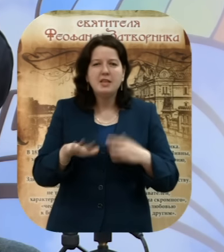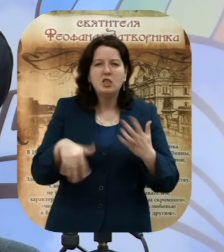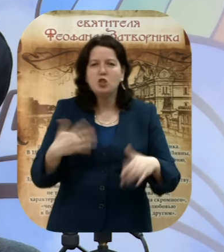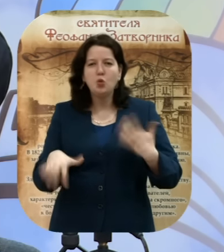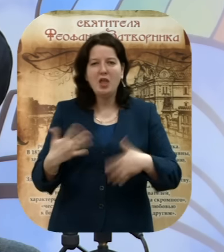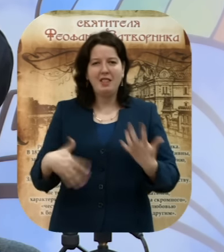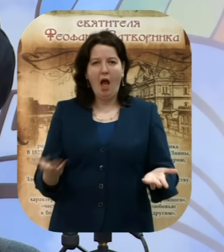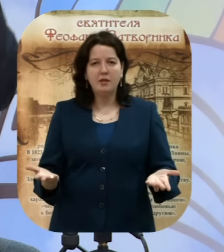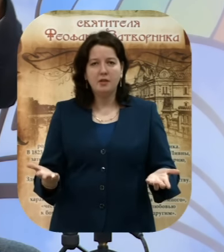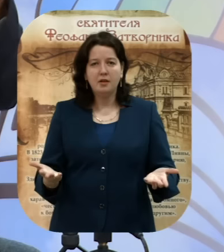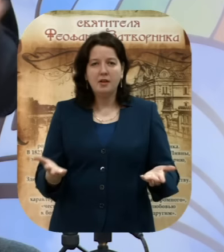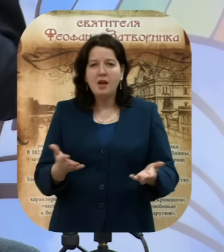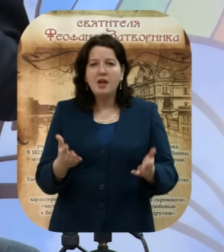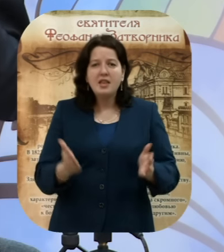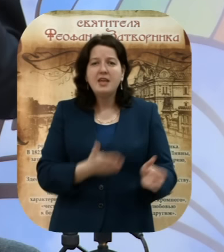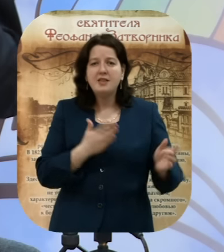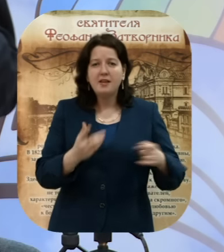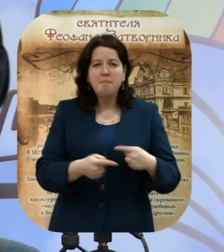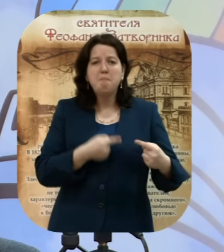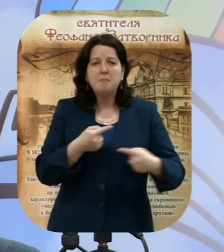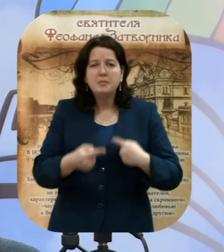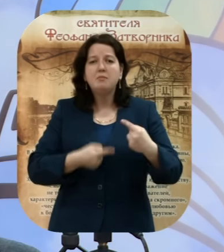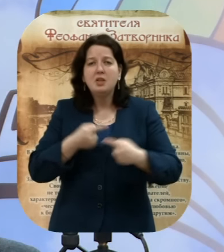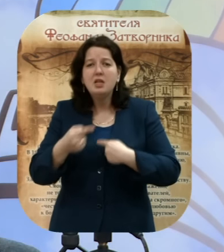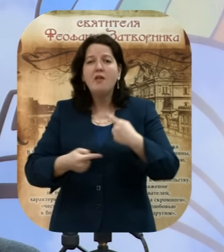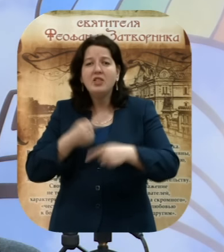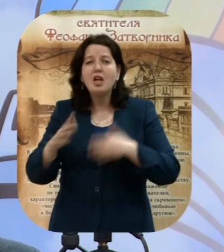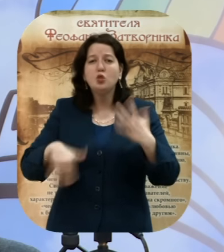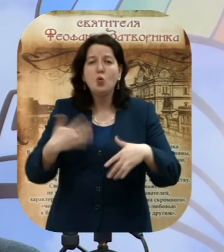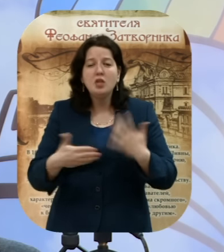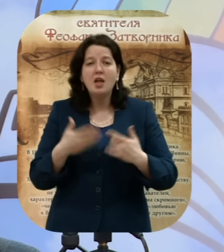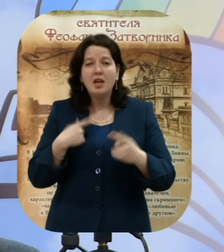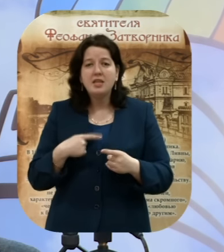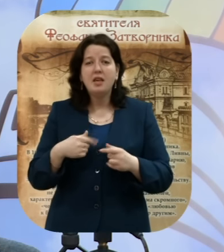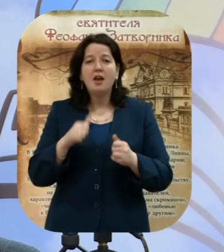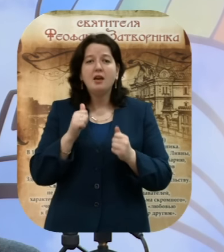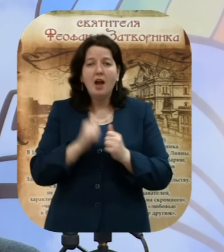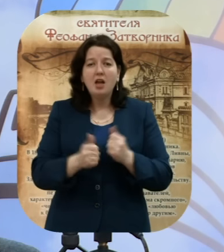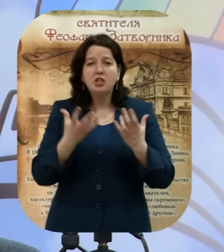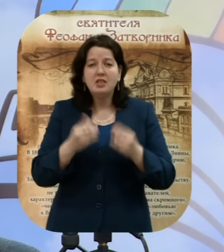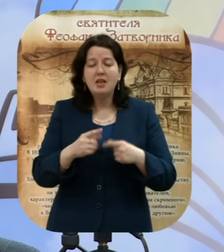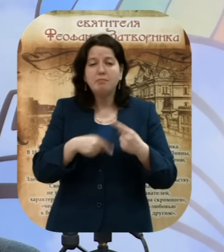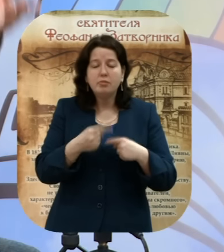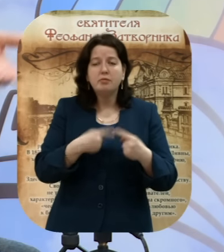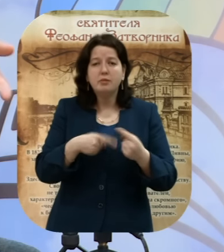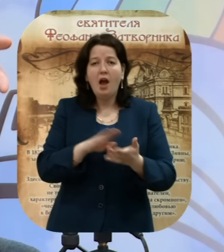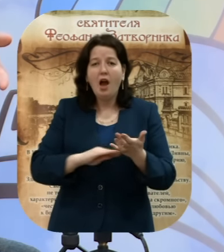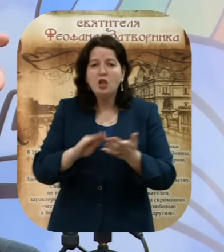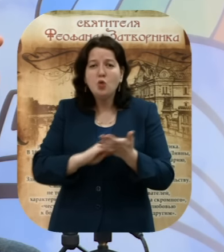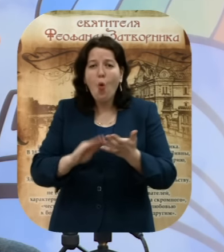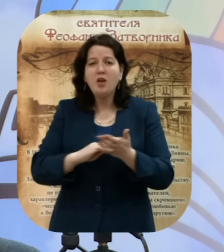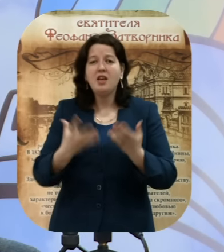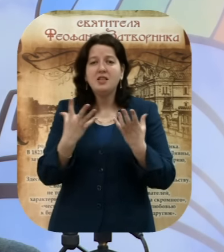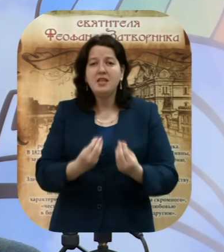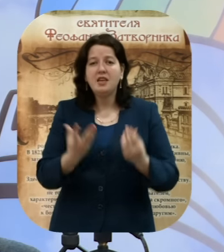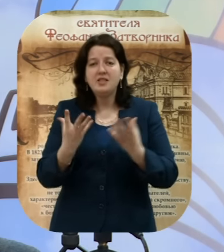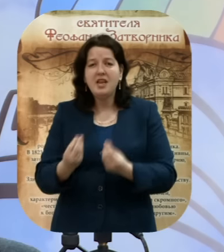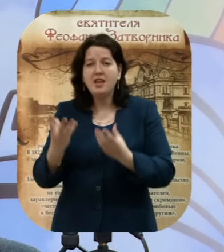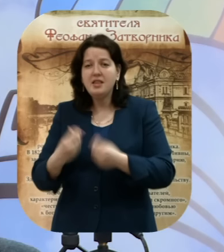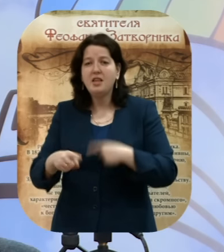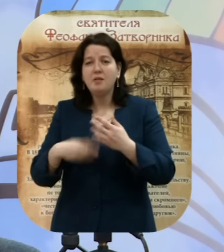я скажу. Непрерывная суета, и причем повторение ее из одного в другое, из одного дня в другой. И